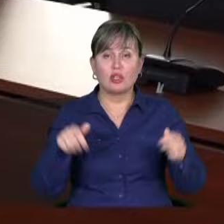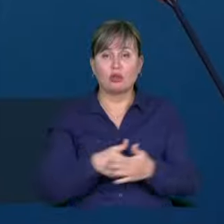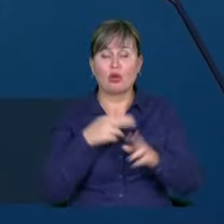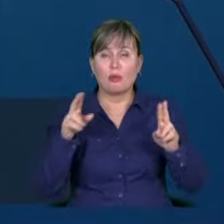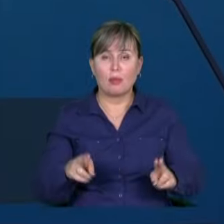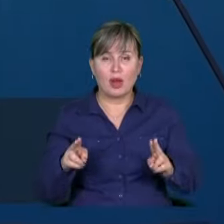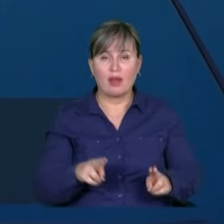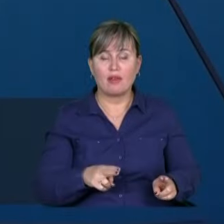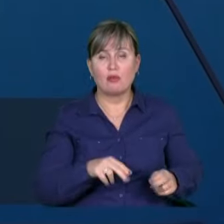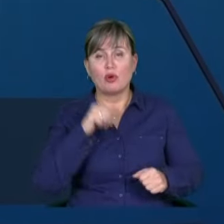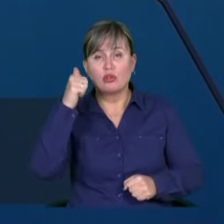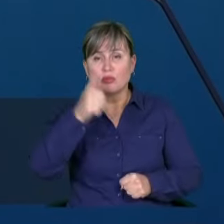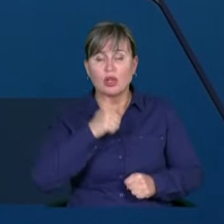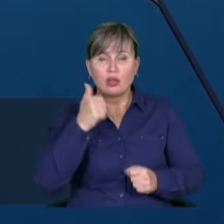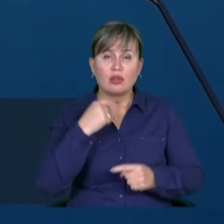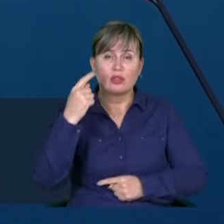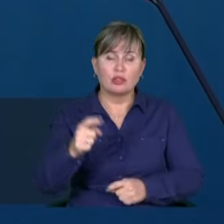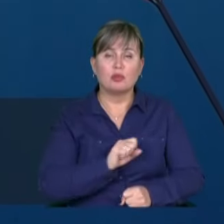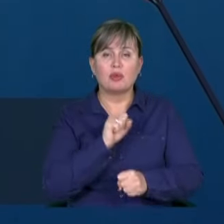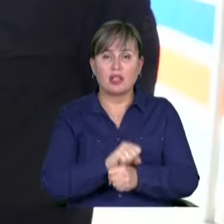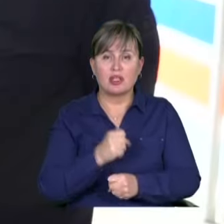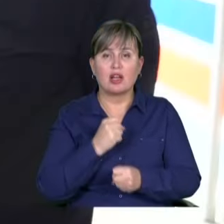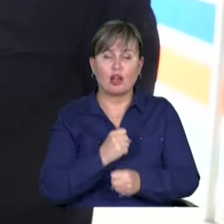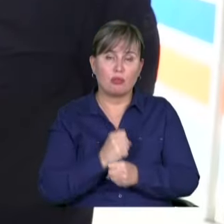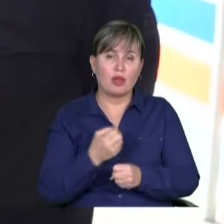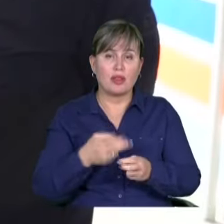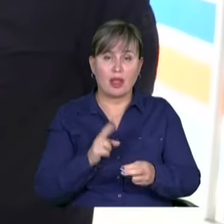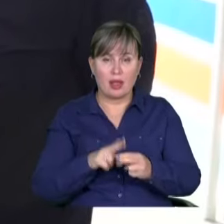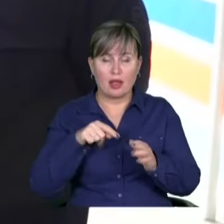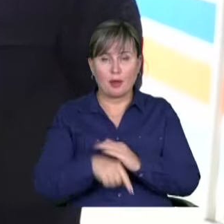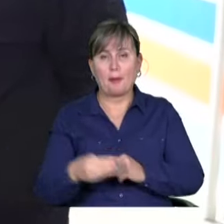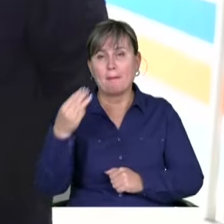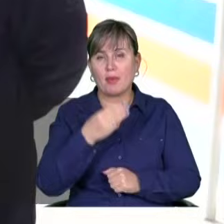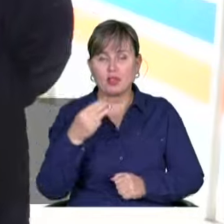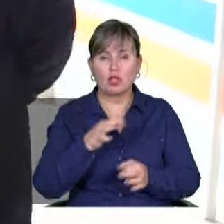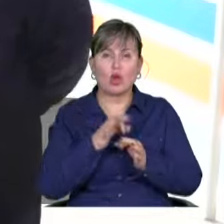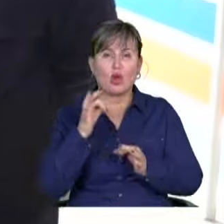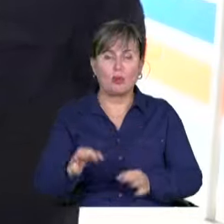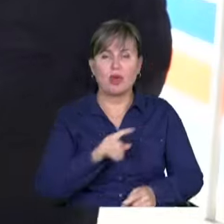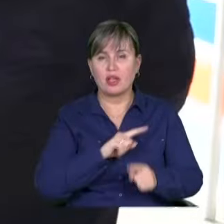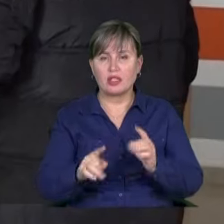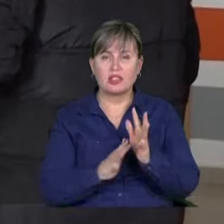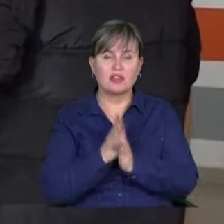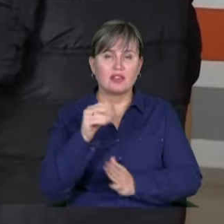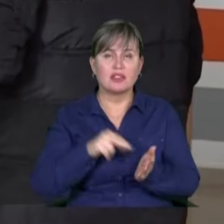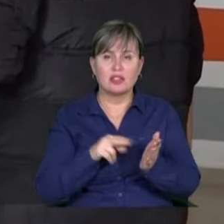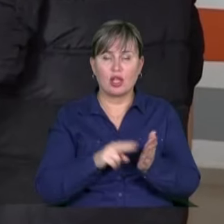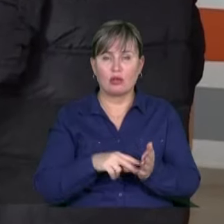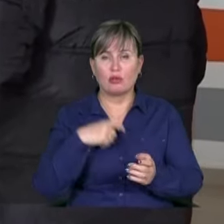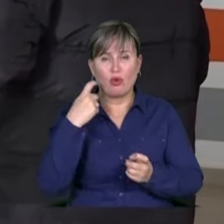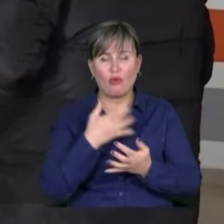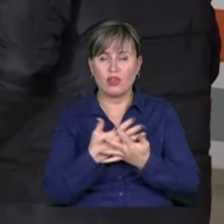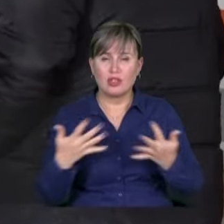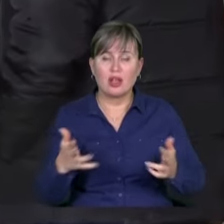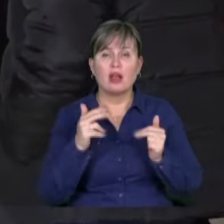перевозок в прошлом году сотни дальнобойщиков приостановили работу. На этом фоне в Мангистауской области резко выросли цены на овощи и фрукты.